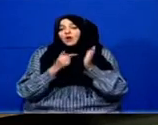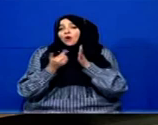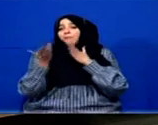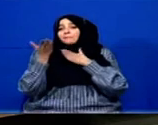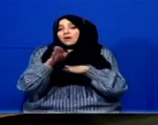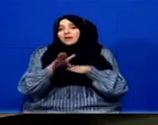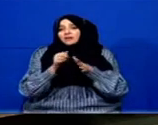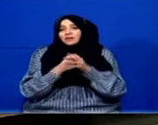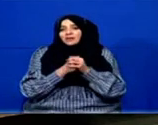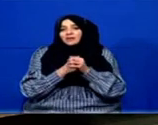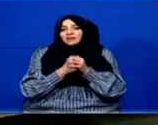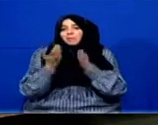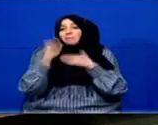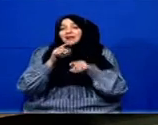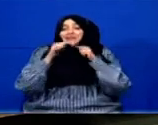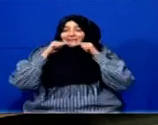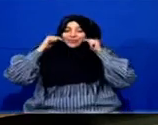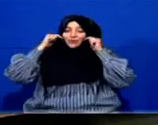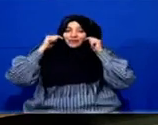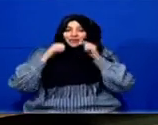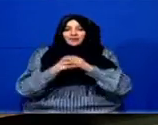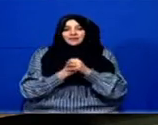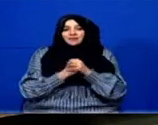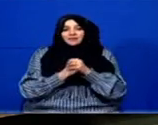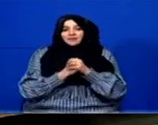همم مسكين هو يضحك الناس يضحك بالسم